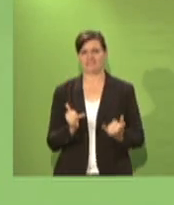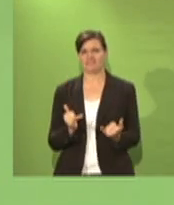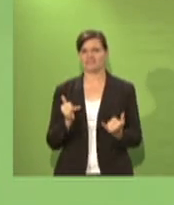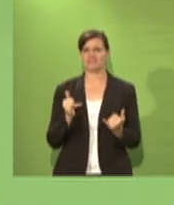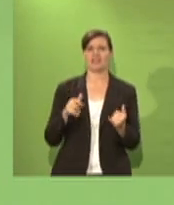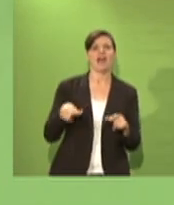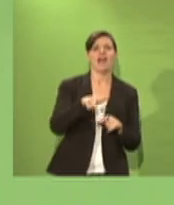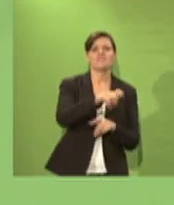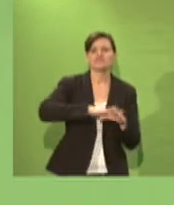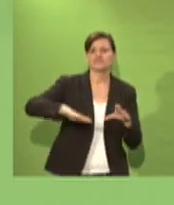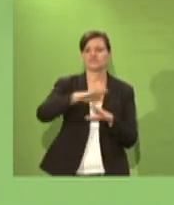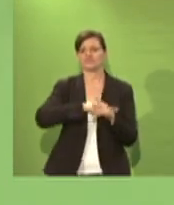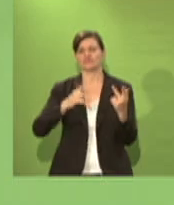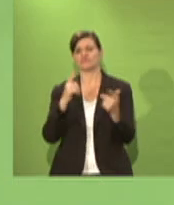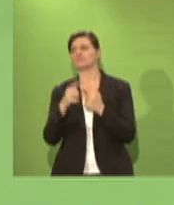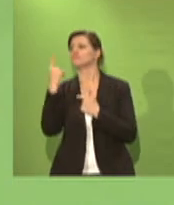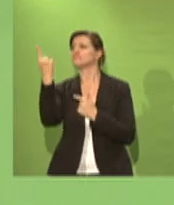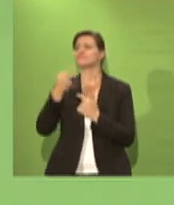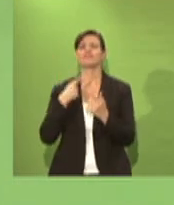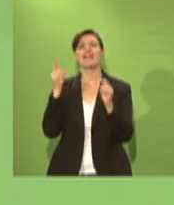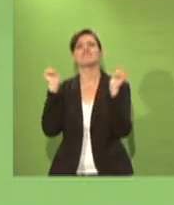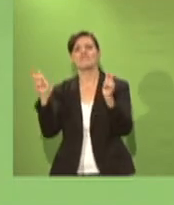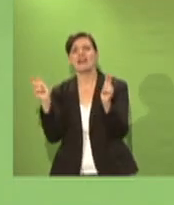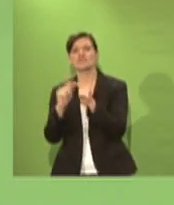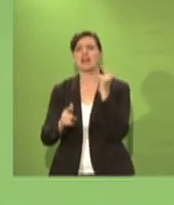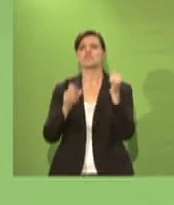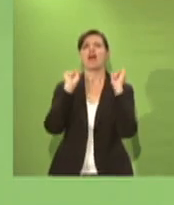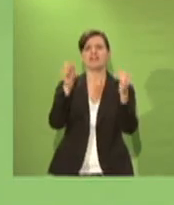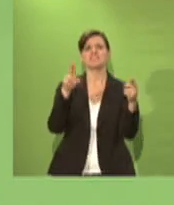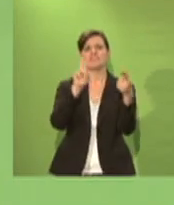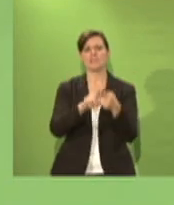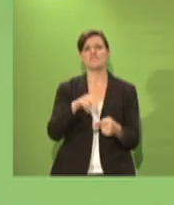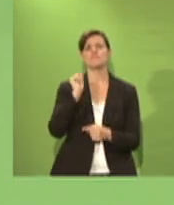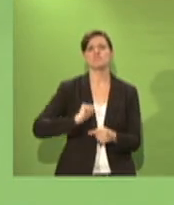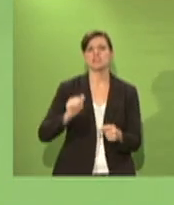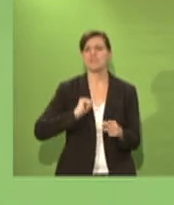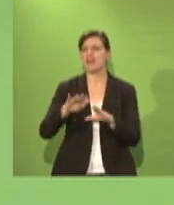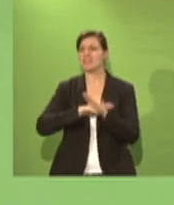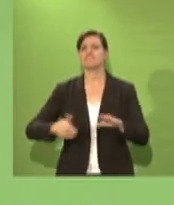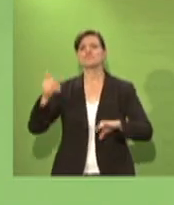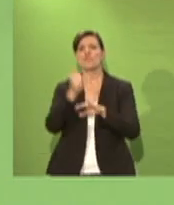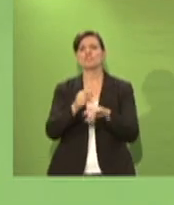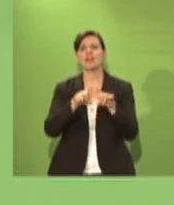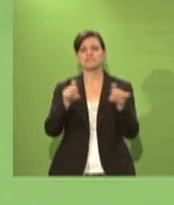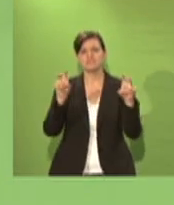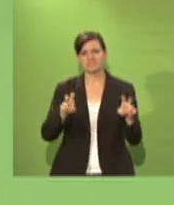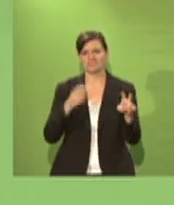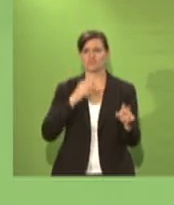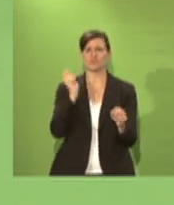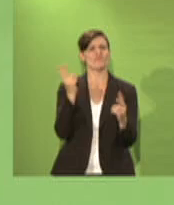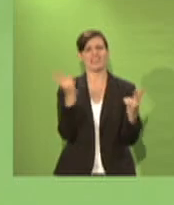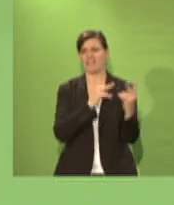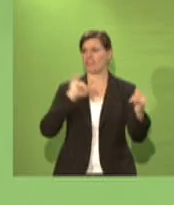Revier, Podiumsdiskussionen bei der EGBCE im Ruhrgebiet, aktiven Treffen in Bielefeld oder Landesvorstandssitzungen in Düsseldorf. Und auf vielen